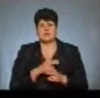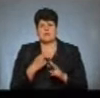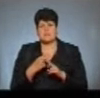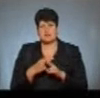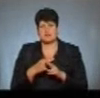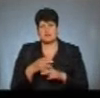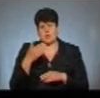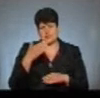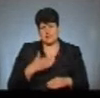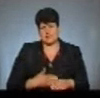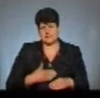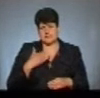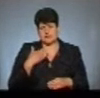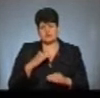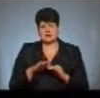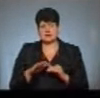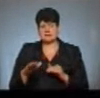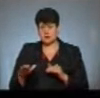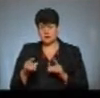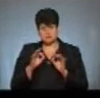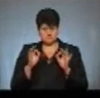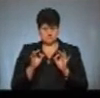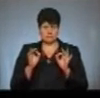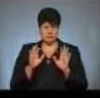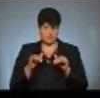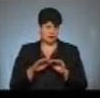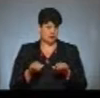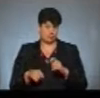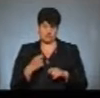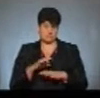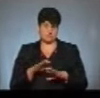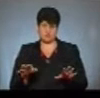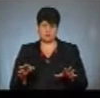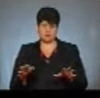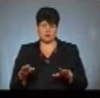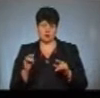до дітей. Ну, нехай діти не порушують,